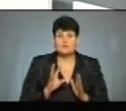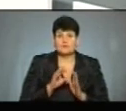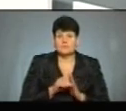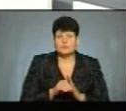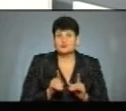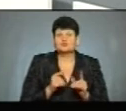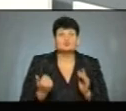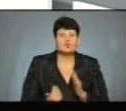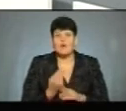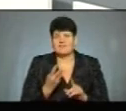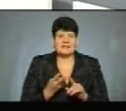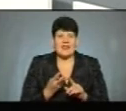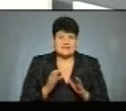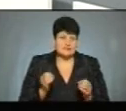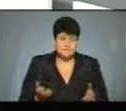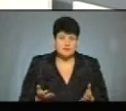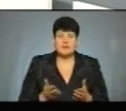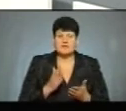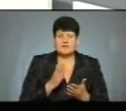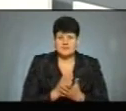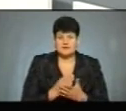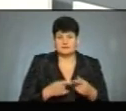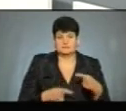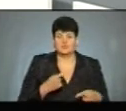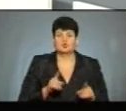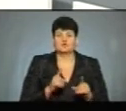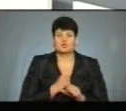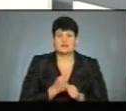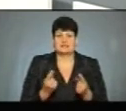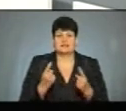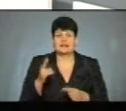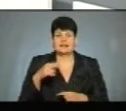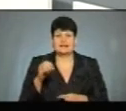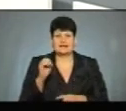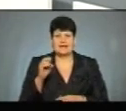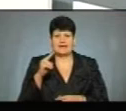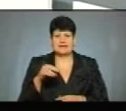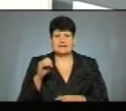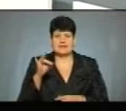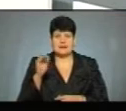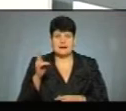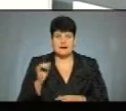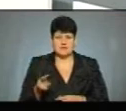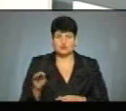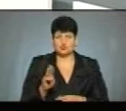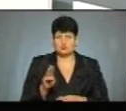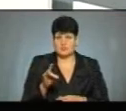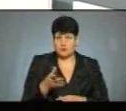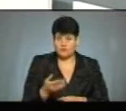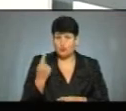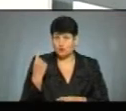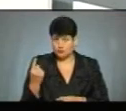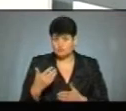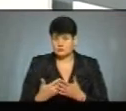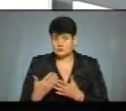нове третє. Наприклад, є дискусія, що робити з великими дедеркалами, так, в Шумському районі. Тобто в одному варіанті